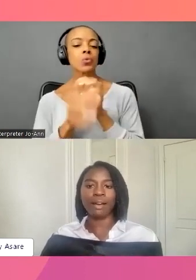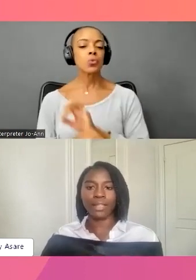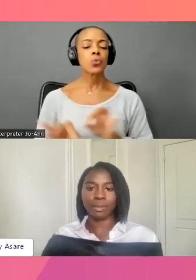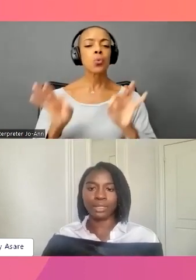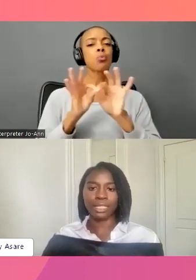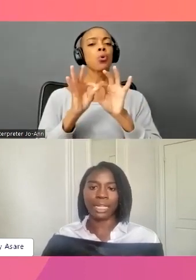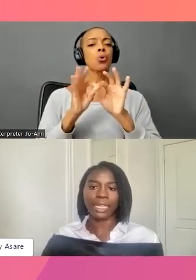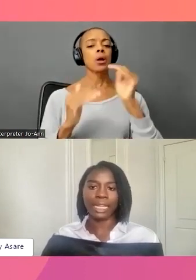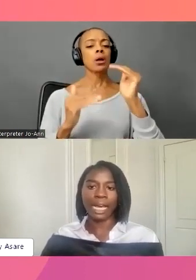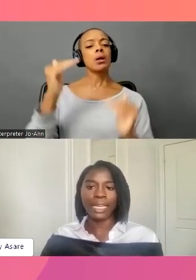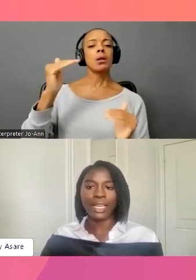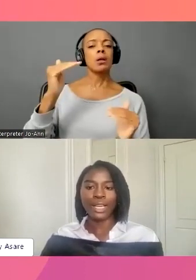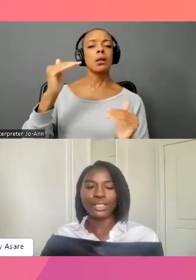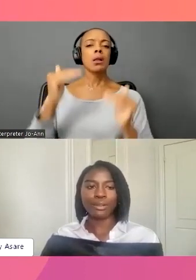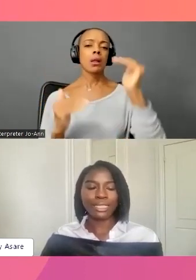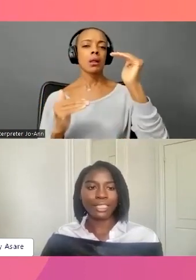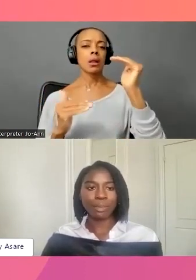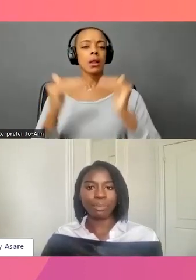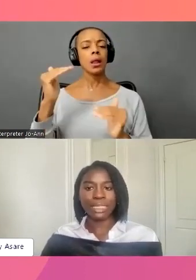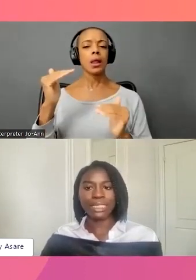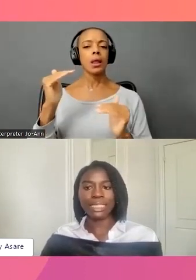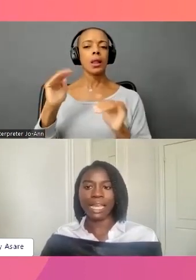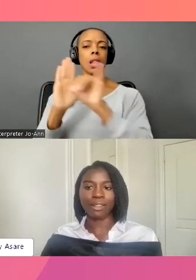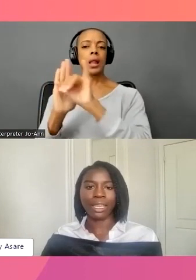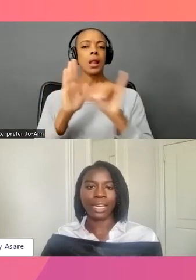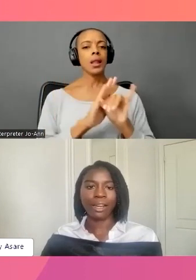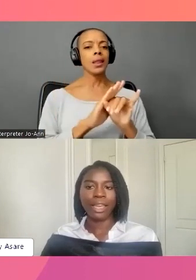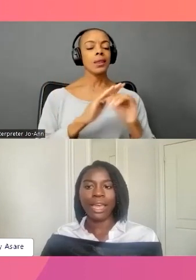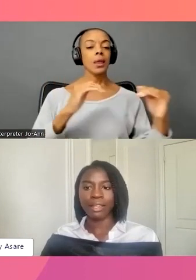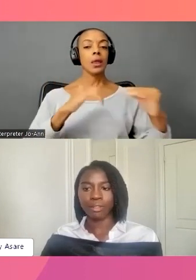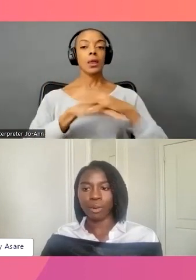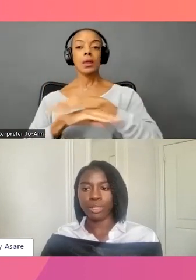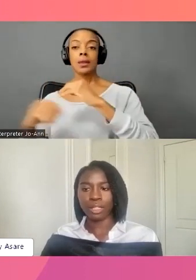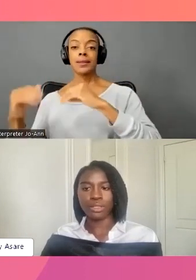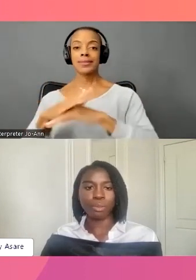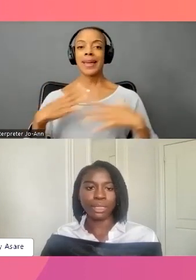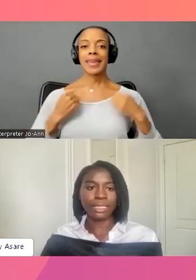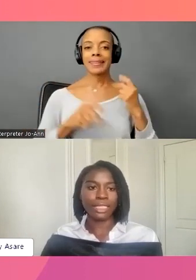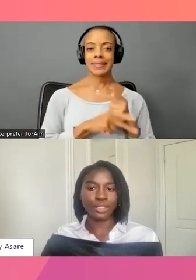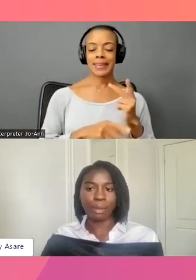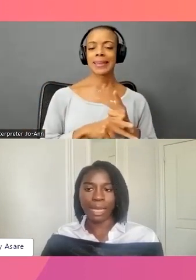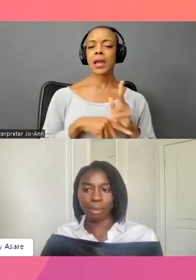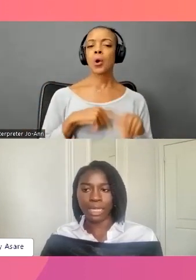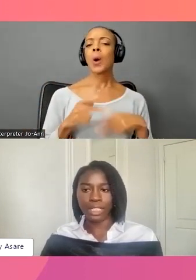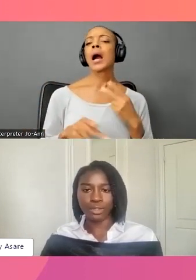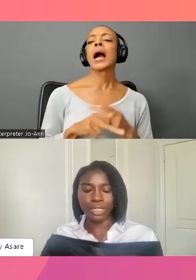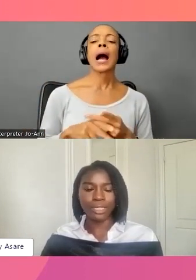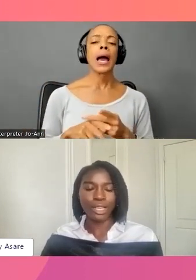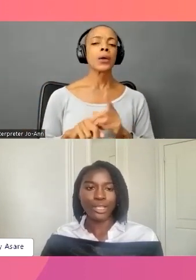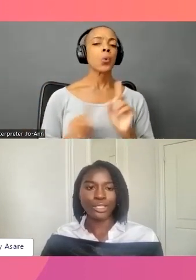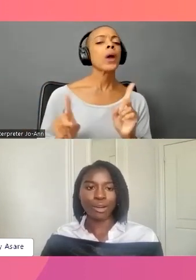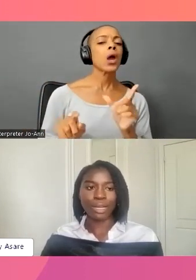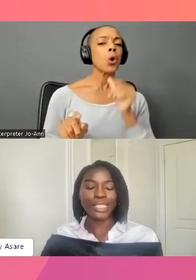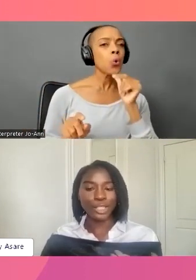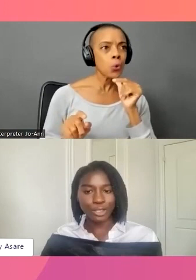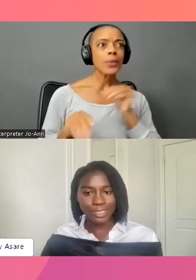historique de long terme qui ne met pas autant de valeur sur ce qu'on ne voit pas. Dans